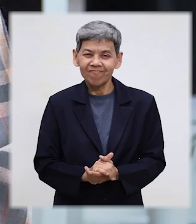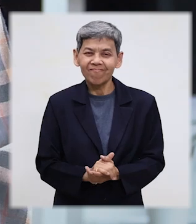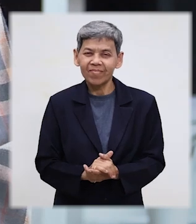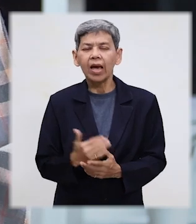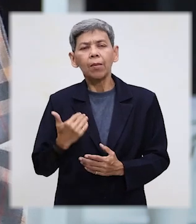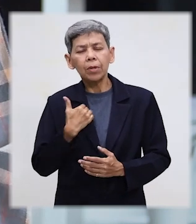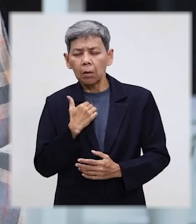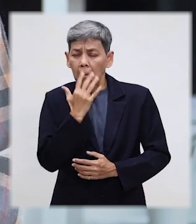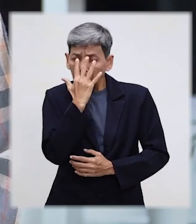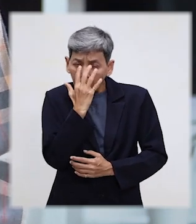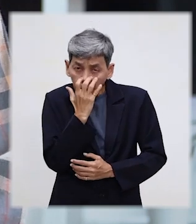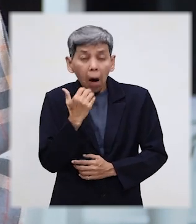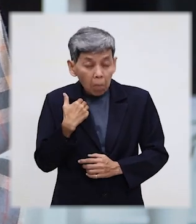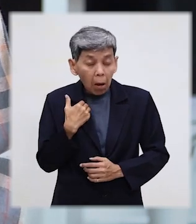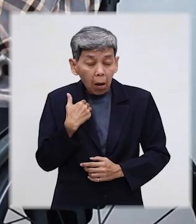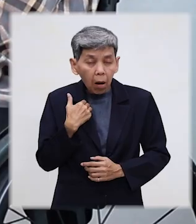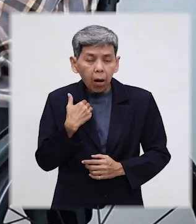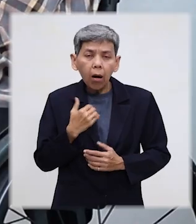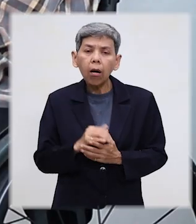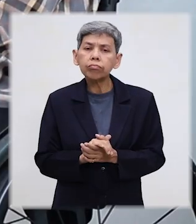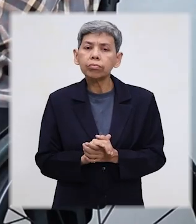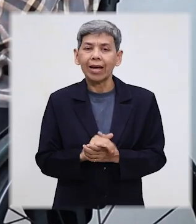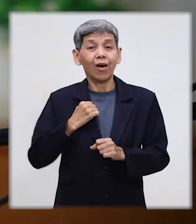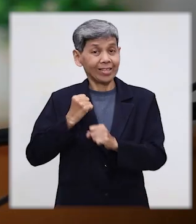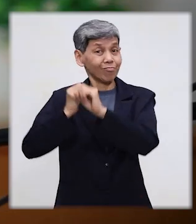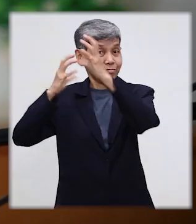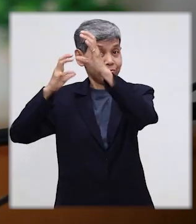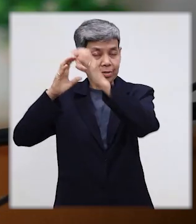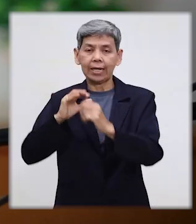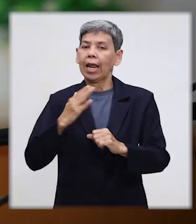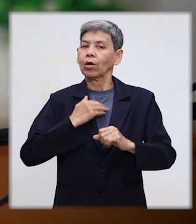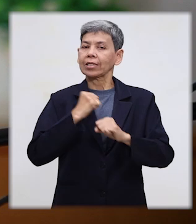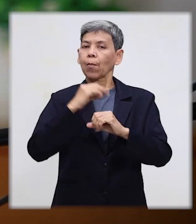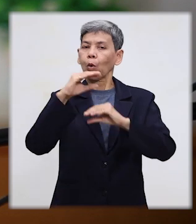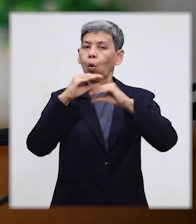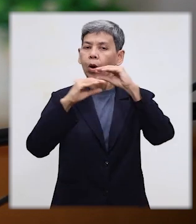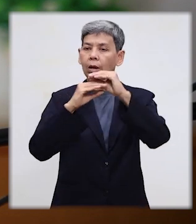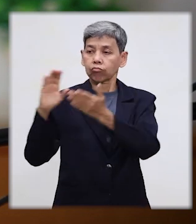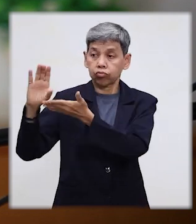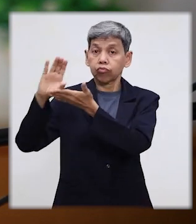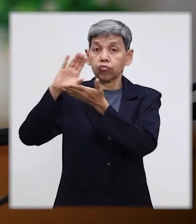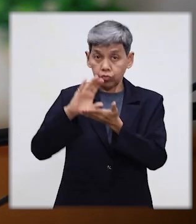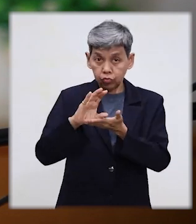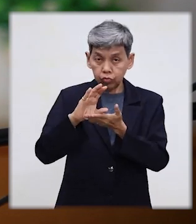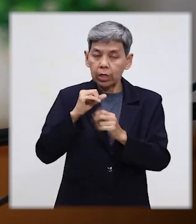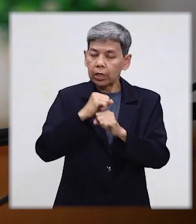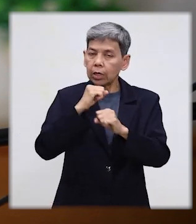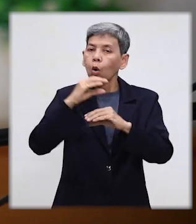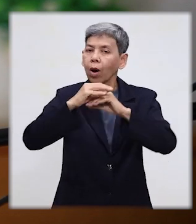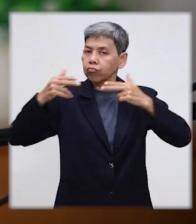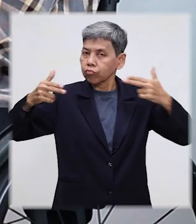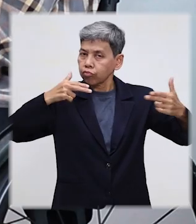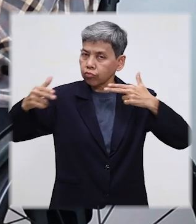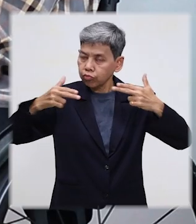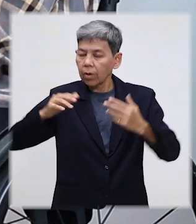รื่องของโรคซึมเศร้าด้วย มีโรคซึมเศร้าด้วยที่มาของหนังเนี่ยครับเจ้าของโครงการเนี่ยเขาได้ทุนของกองทุนพัฒนาสื่อปลอดภัยและสร้างสรร